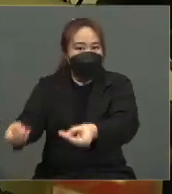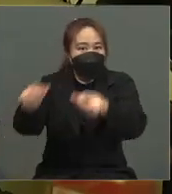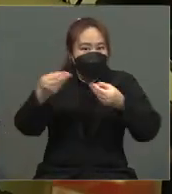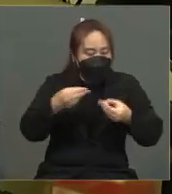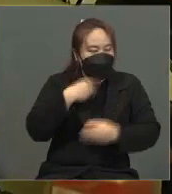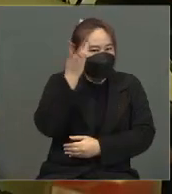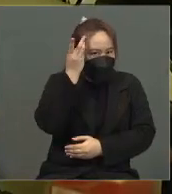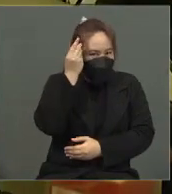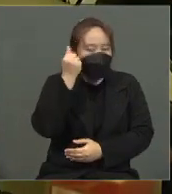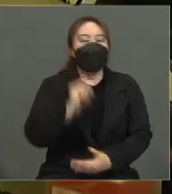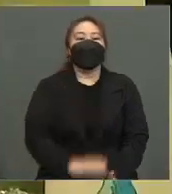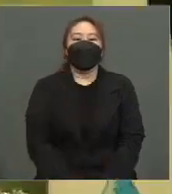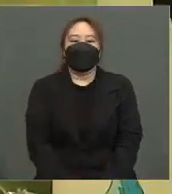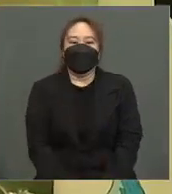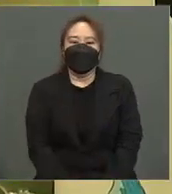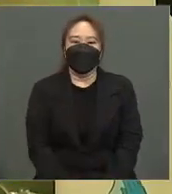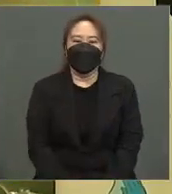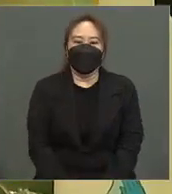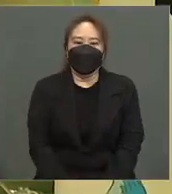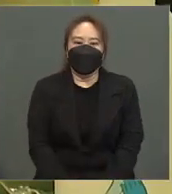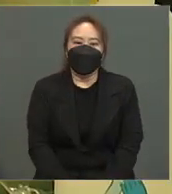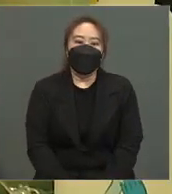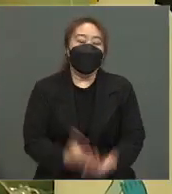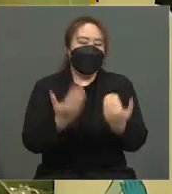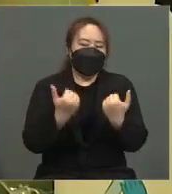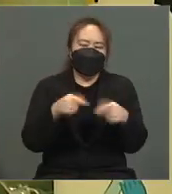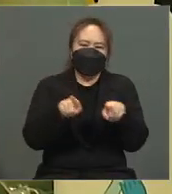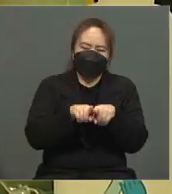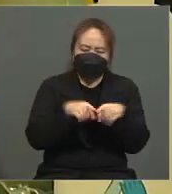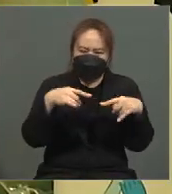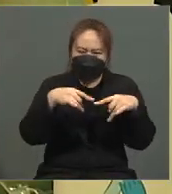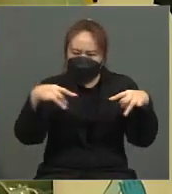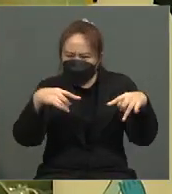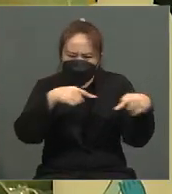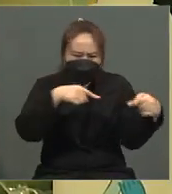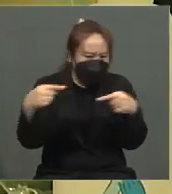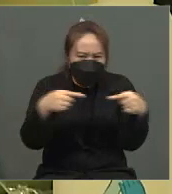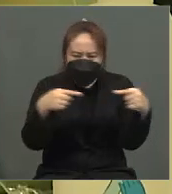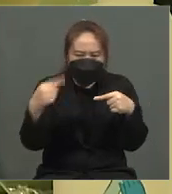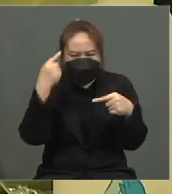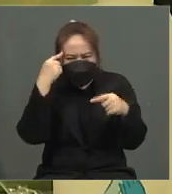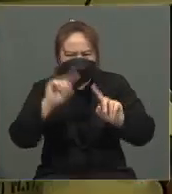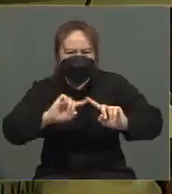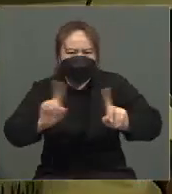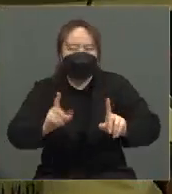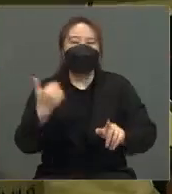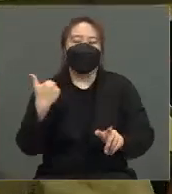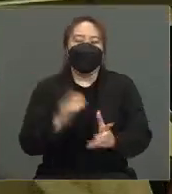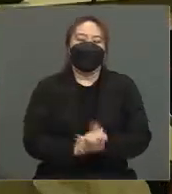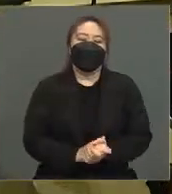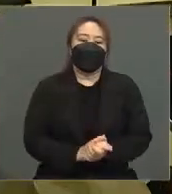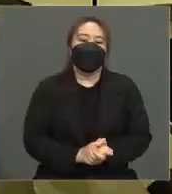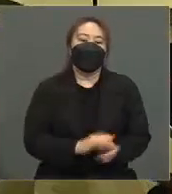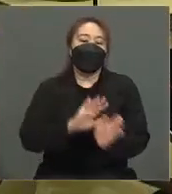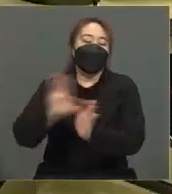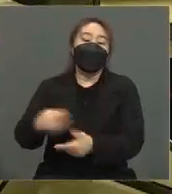พิจารณาเพิ่มเติมนะคะ ครับก็เรียกว่ายังแย้งกันอยู่นะ ค่ะ นะคร ับ ในเรื่องของความเห็นต่างๆนะครับไปดูฝั่ง